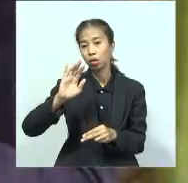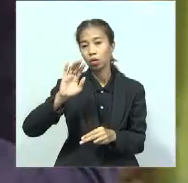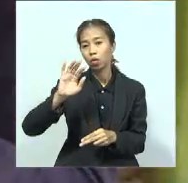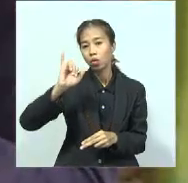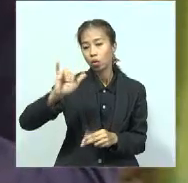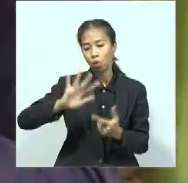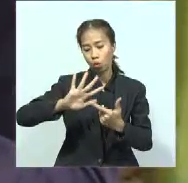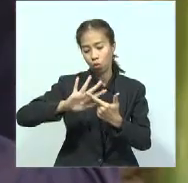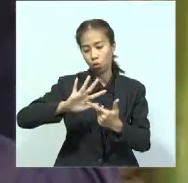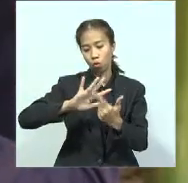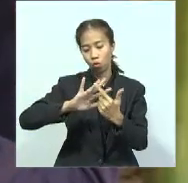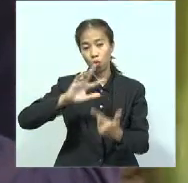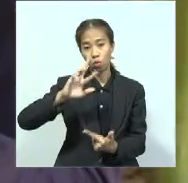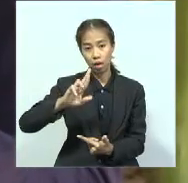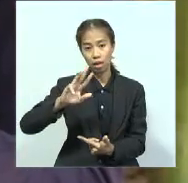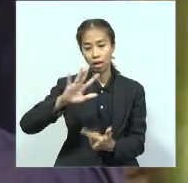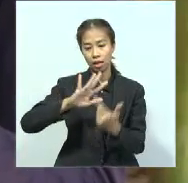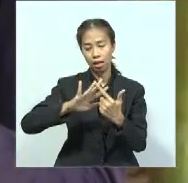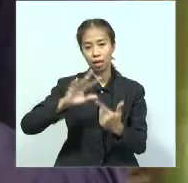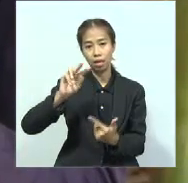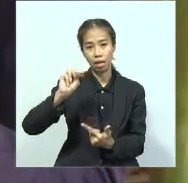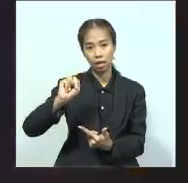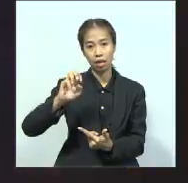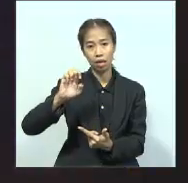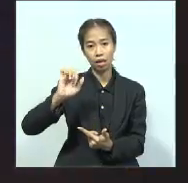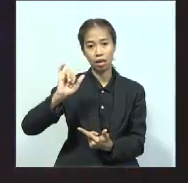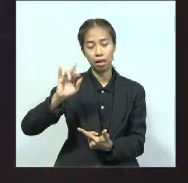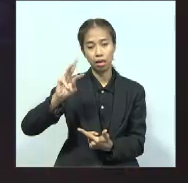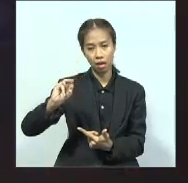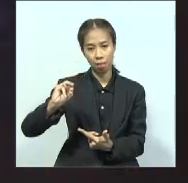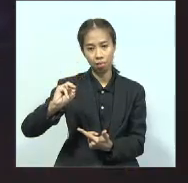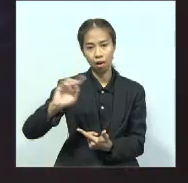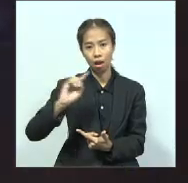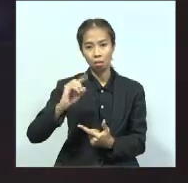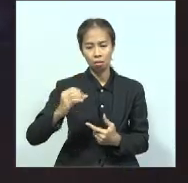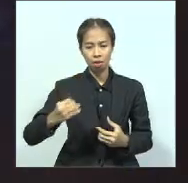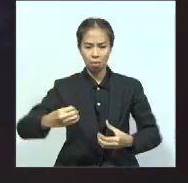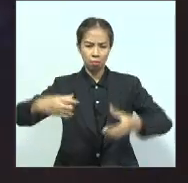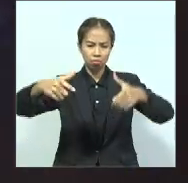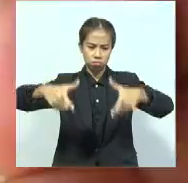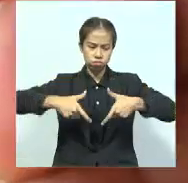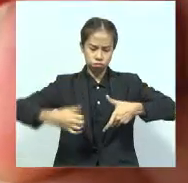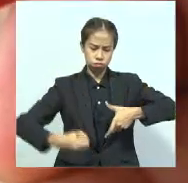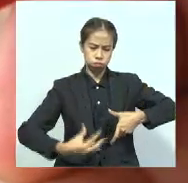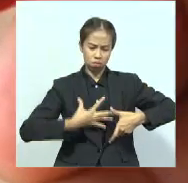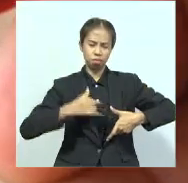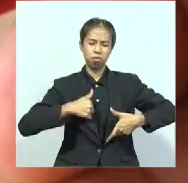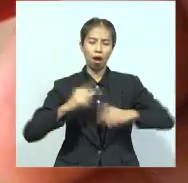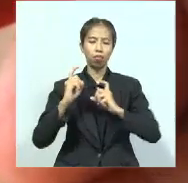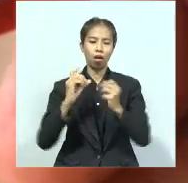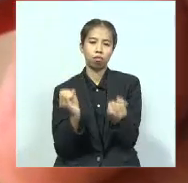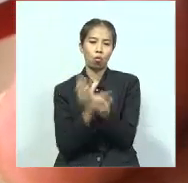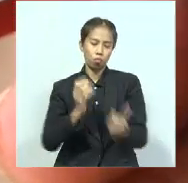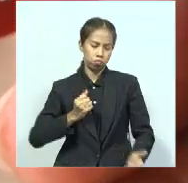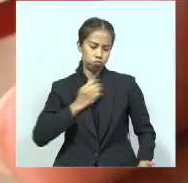าสู่ร่างกายก็จะก่อให้เกิดการแผ่รังสีต่ออวัยวะภายในแล้วก็เกิดอันตรายได้แล้วนะฮะโดยสำนักงานปรมาณูเพื่อสัน